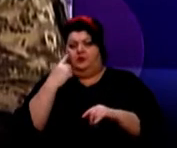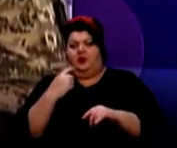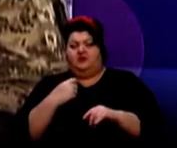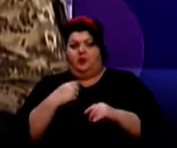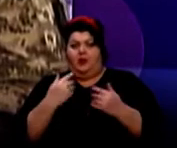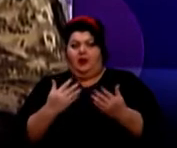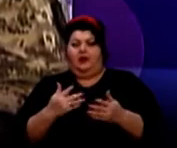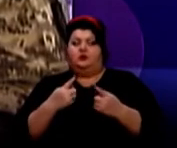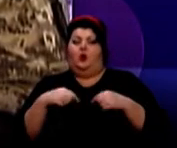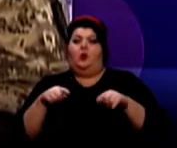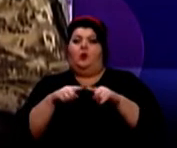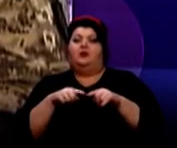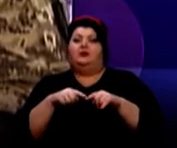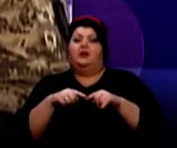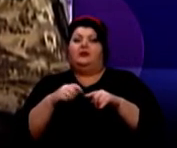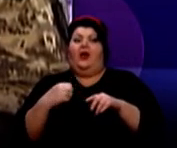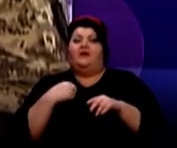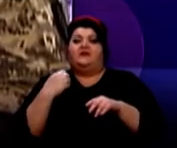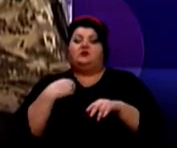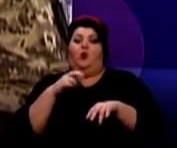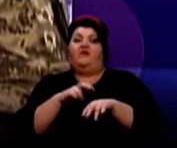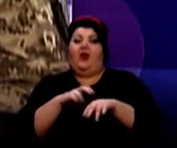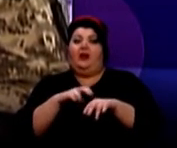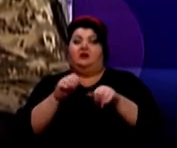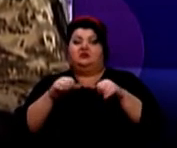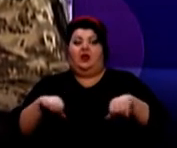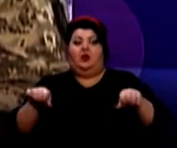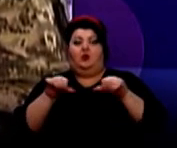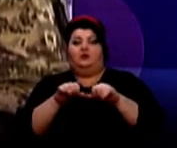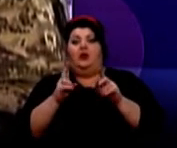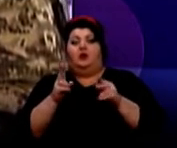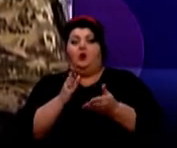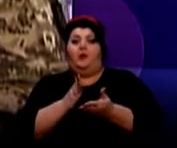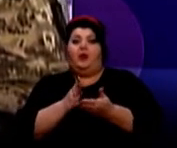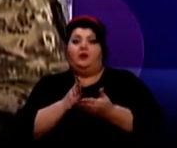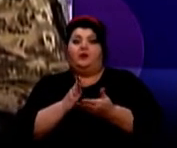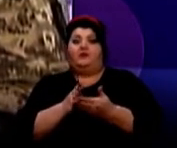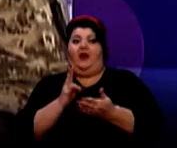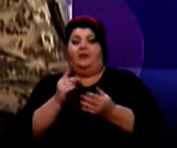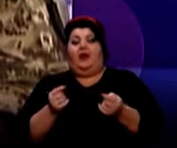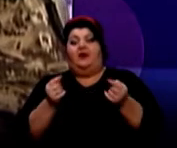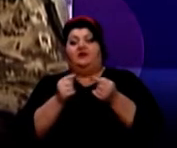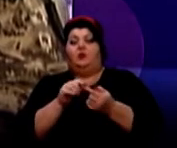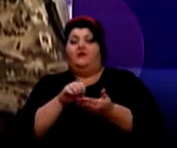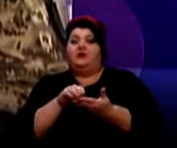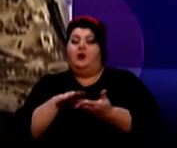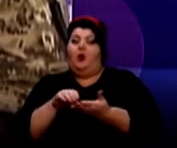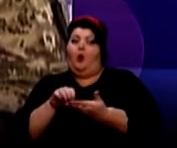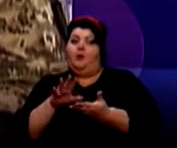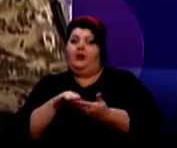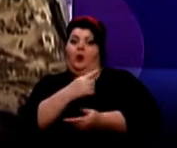органи військово-лікарської комісії, медичні заклади, хто в них перебуває на відповідно обліку